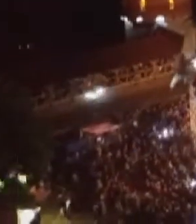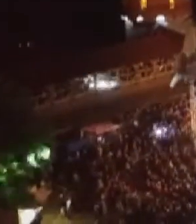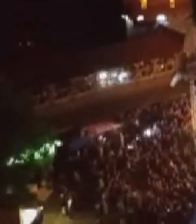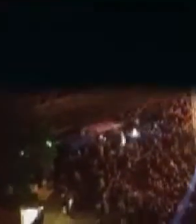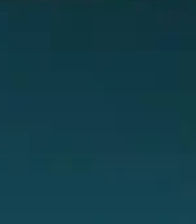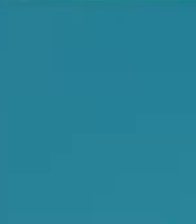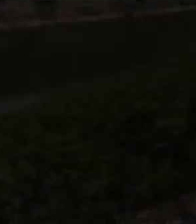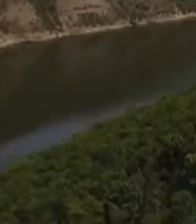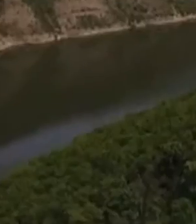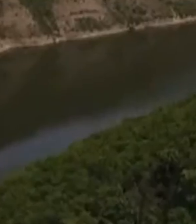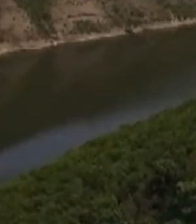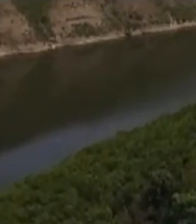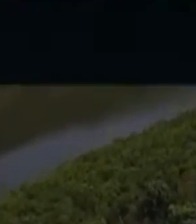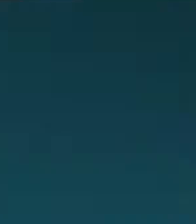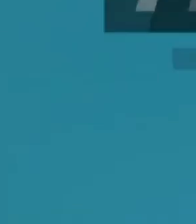Музика